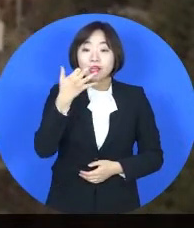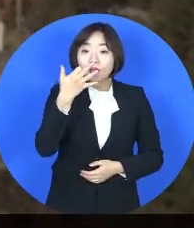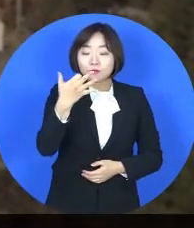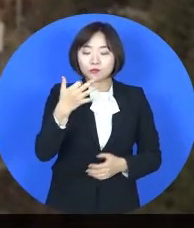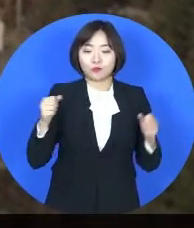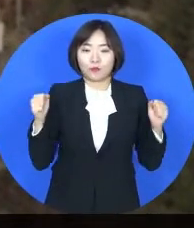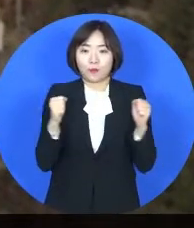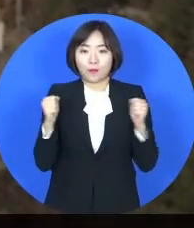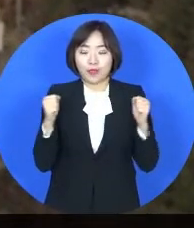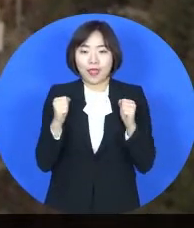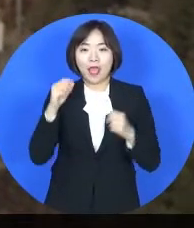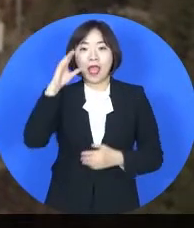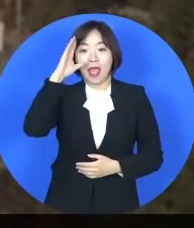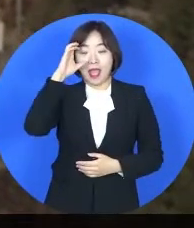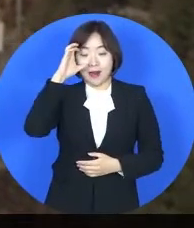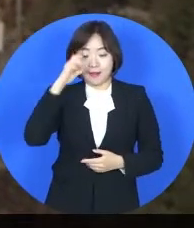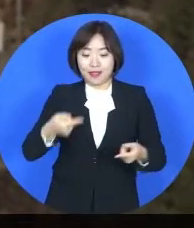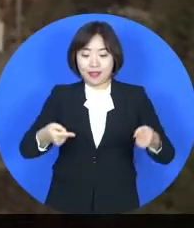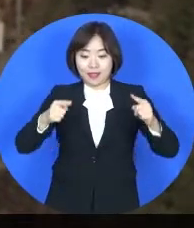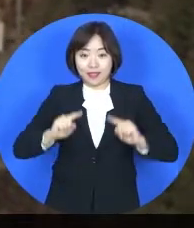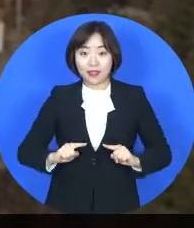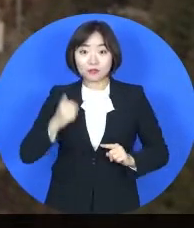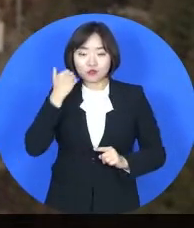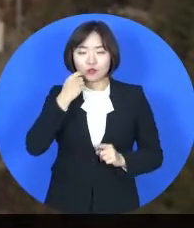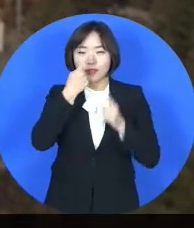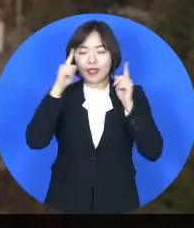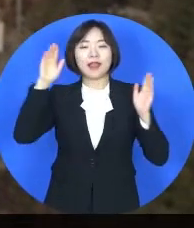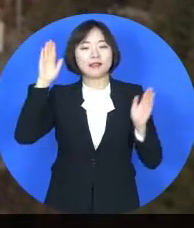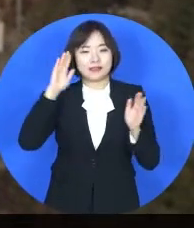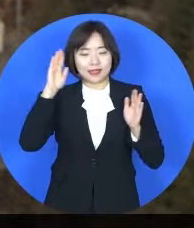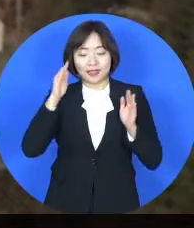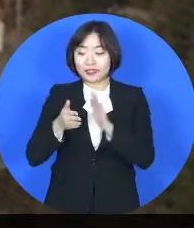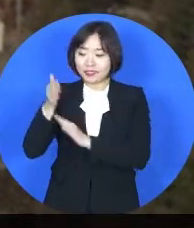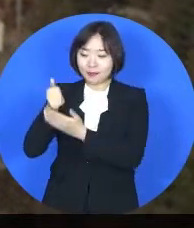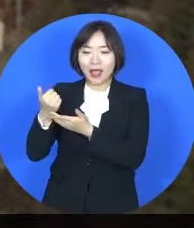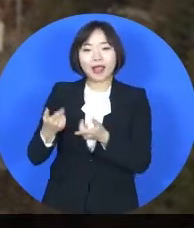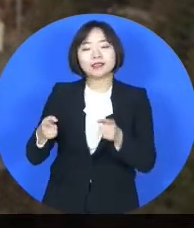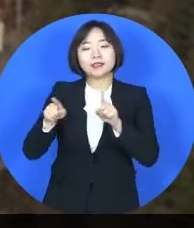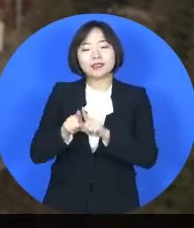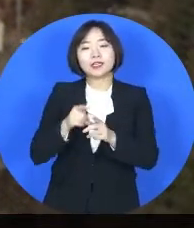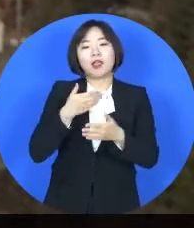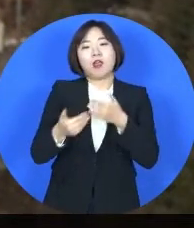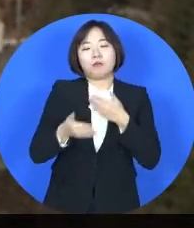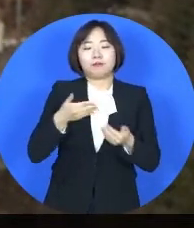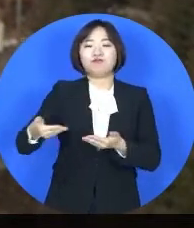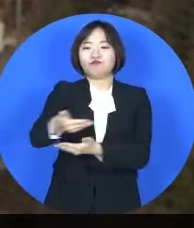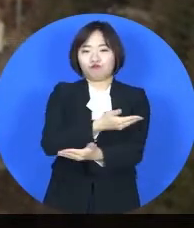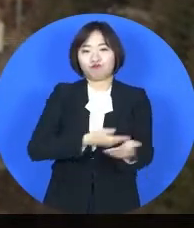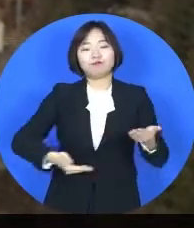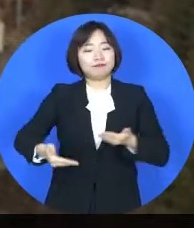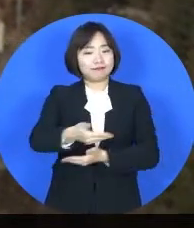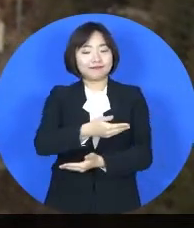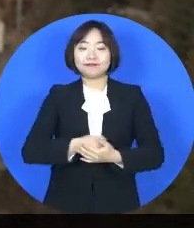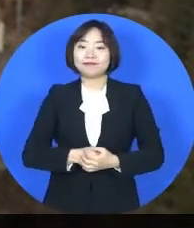2019년 동계 아르바이트에 참여한 대학생들이 구본영 시장과 함께 아르바이트 경험을 나누는 시간을